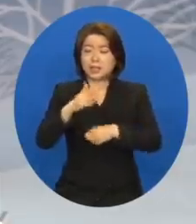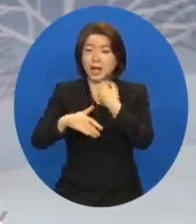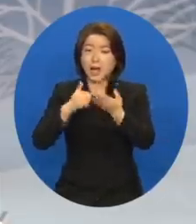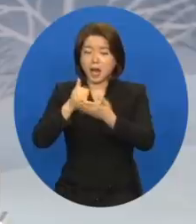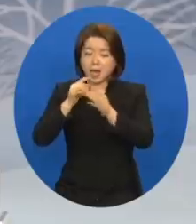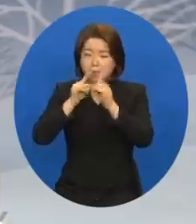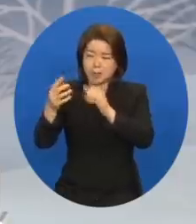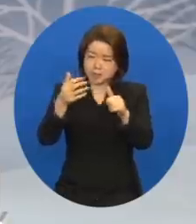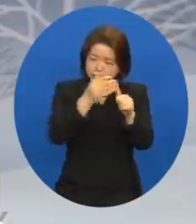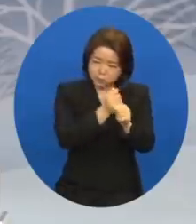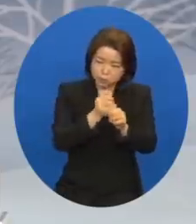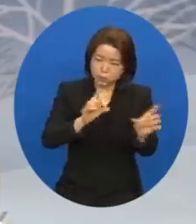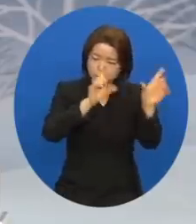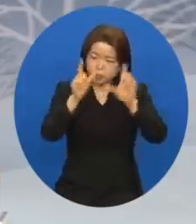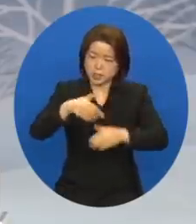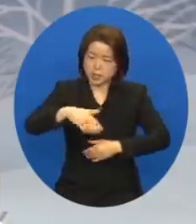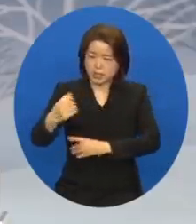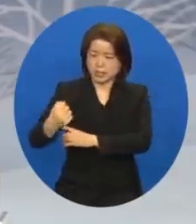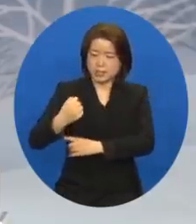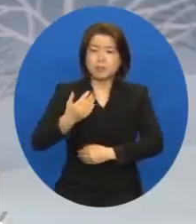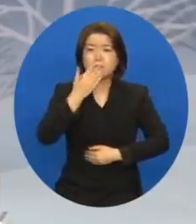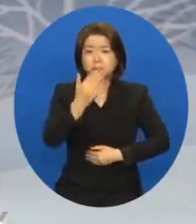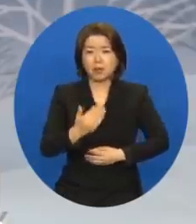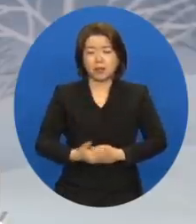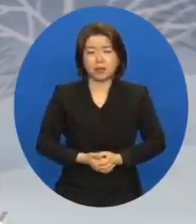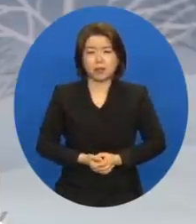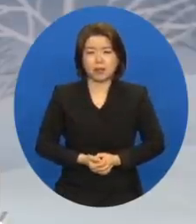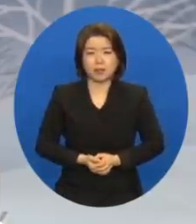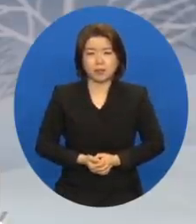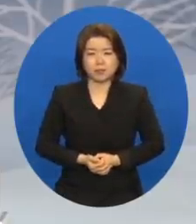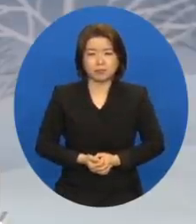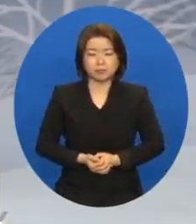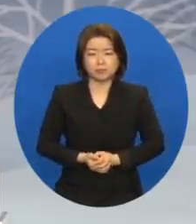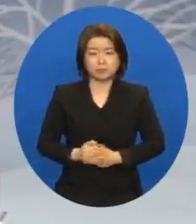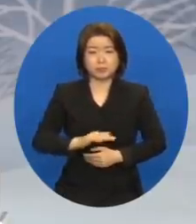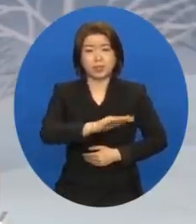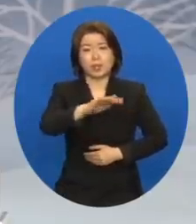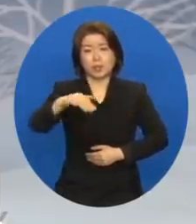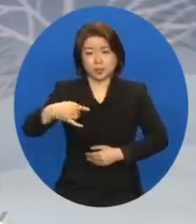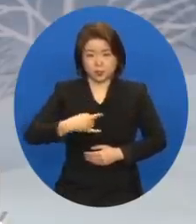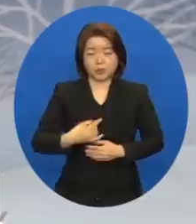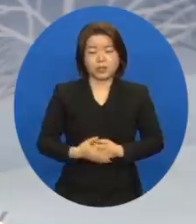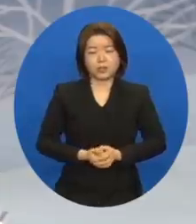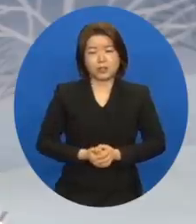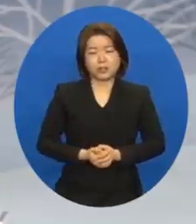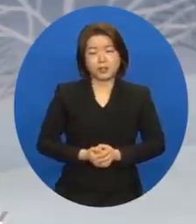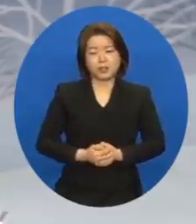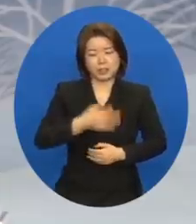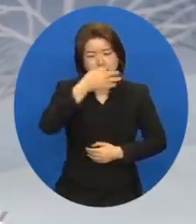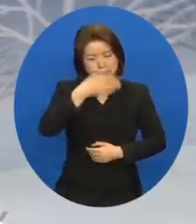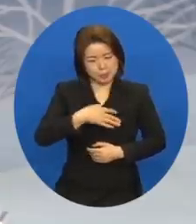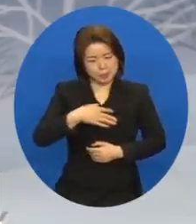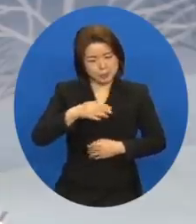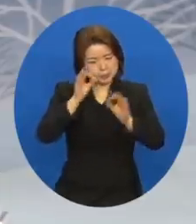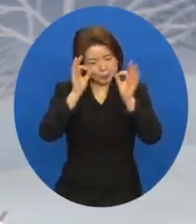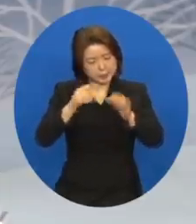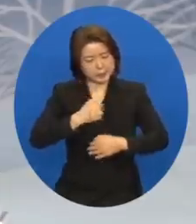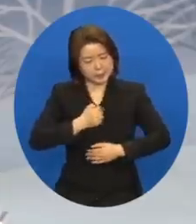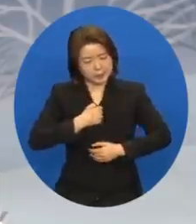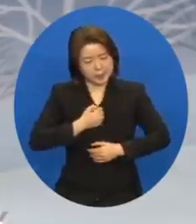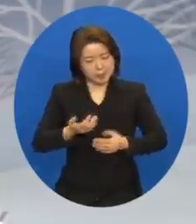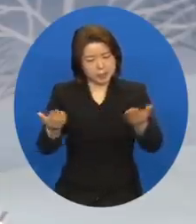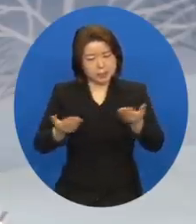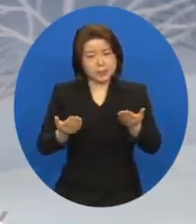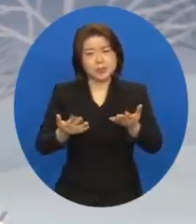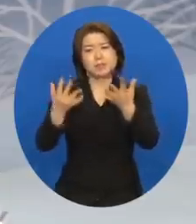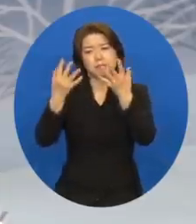말씀을 붙잡고 살 힘이 생기는 것입니다. 우리에게 힘들어 보이고 답답해 보이는 일이